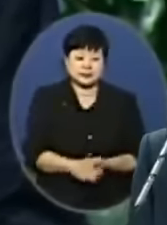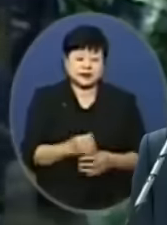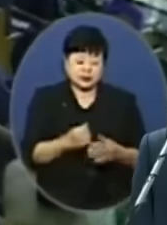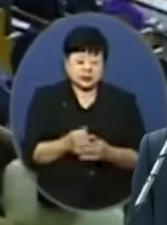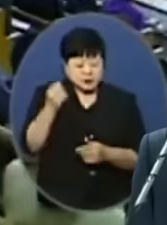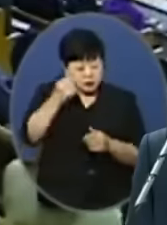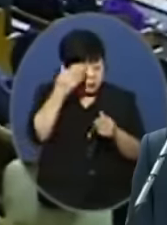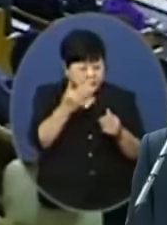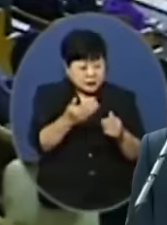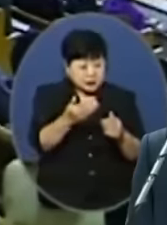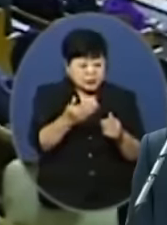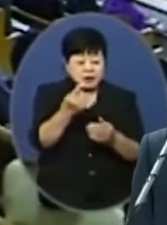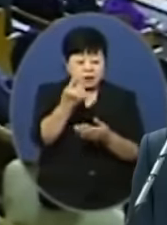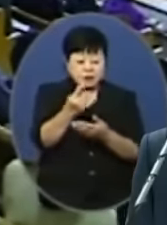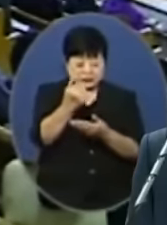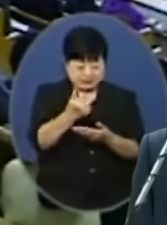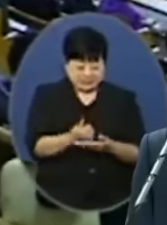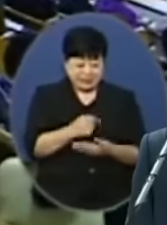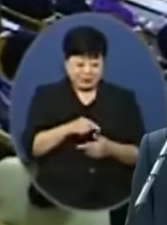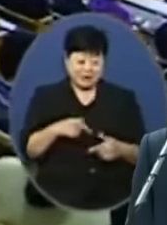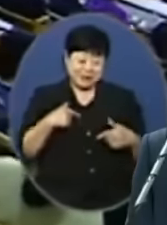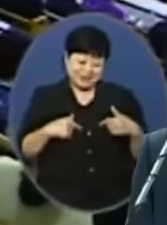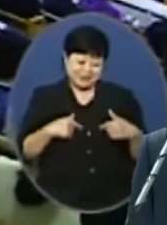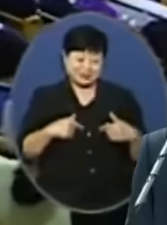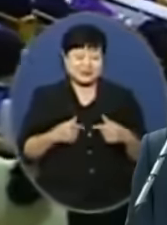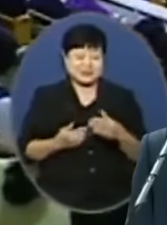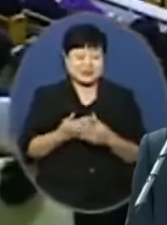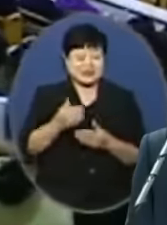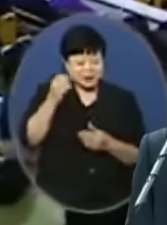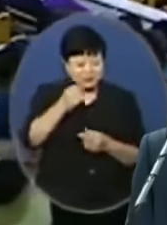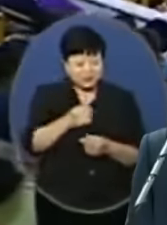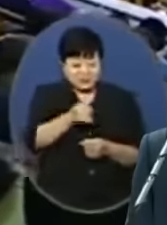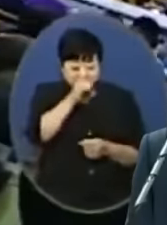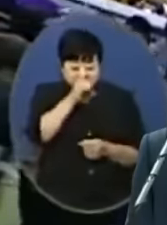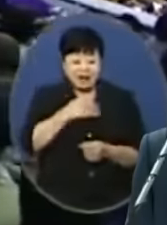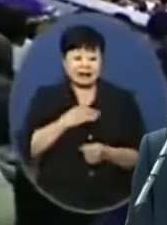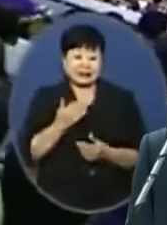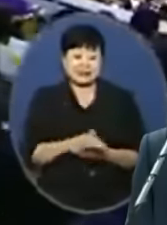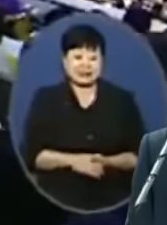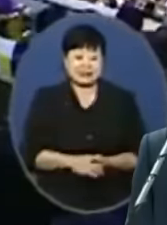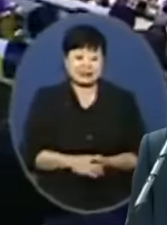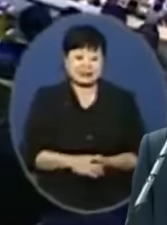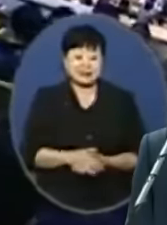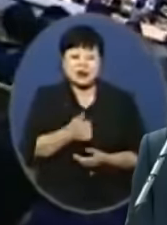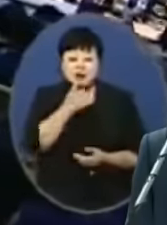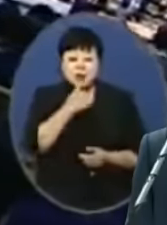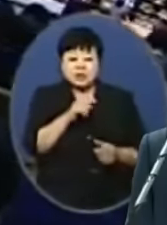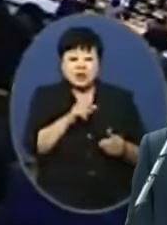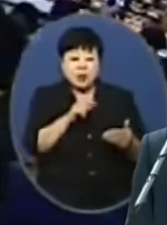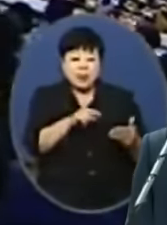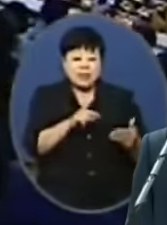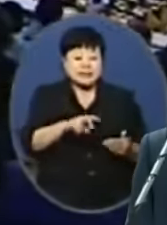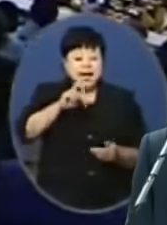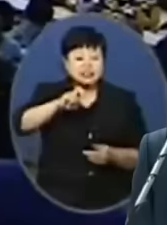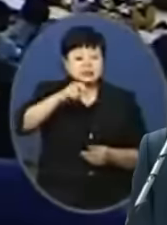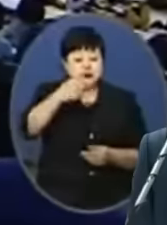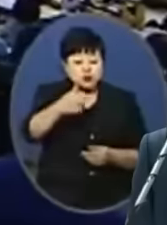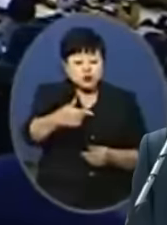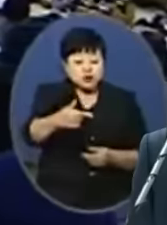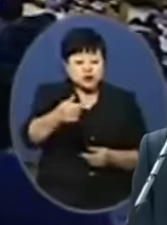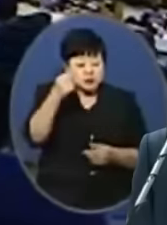그러므로 성령을 모실 때 마음이 기뻐지는데 성령의 있음을 알아야 되는 것입니다. 로마서 8장 26절로 27절에